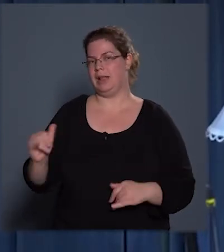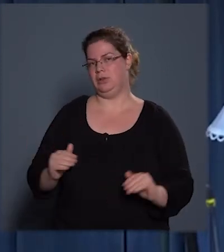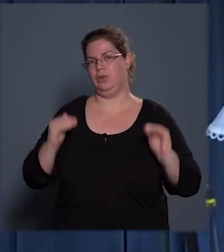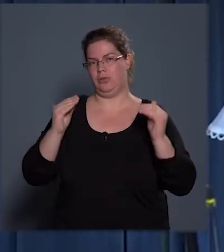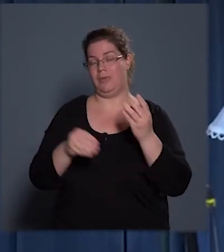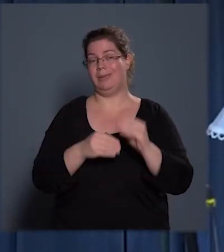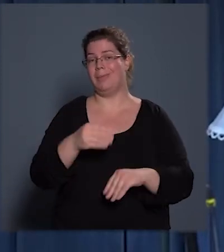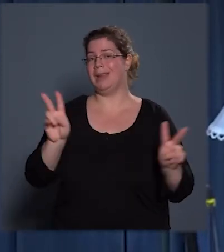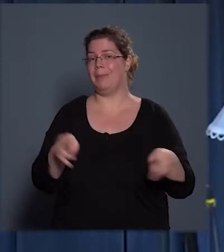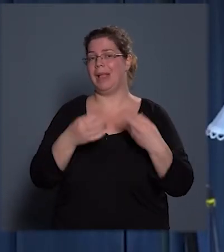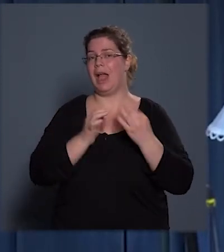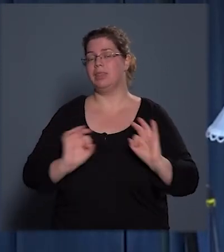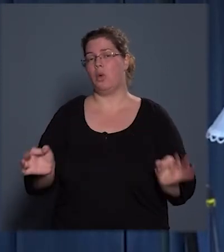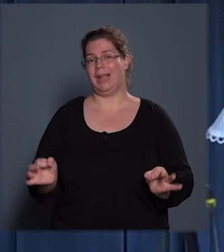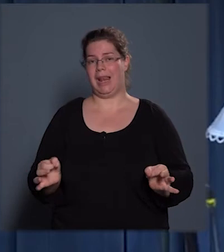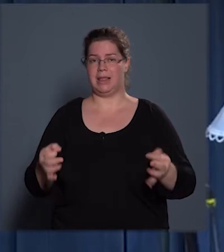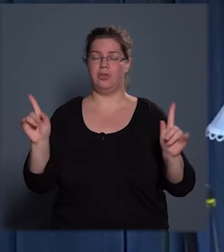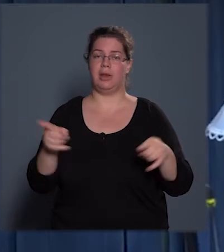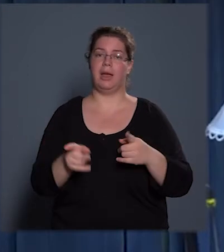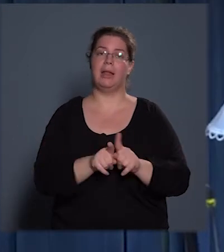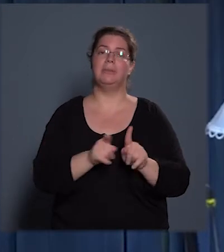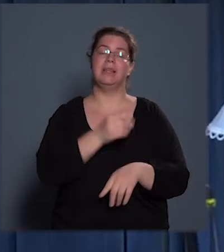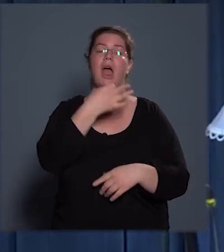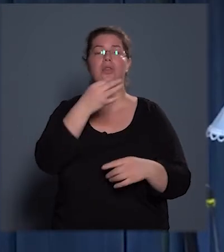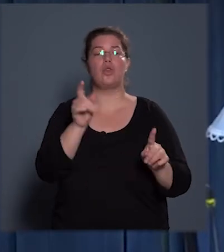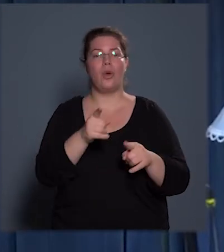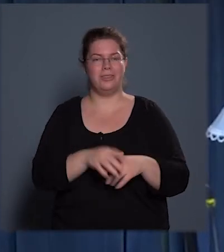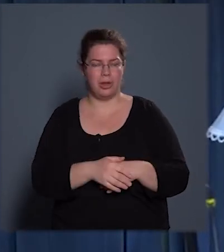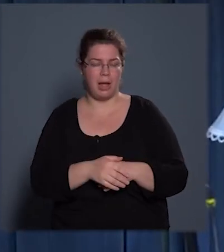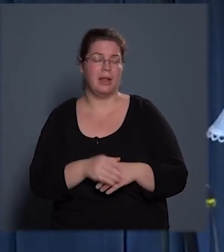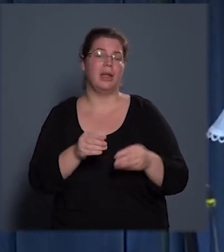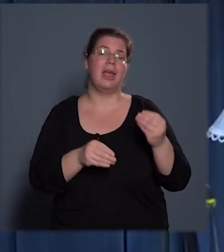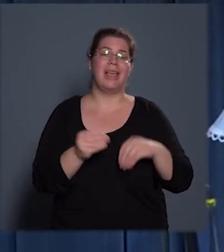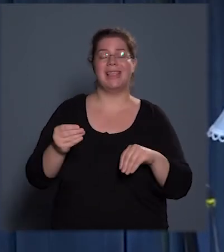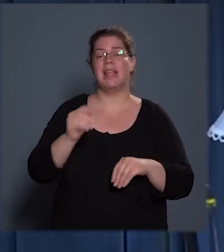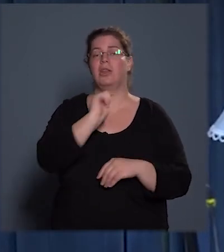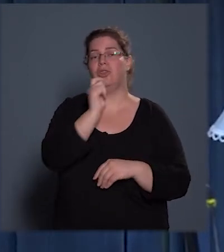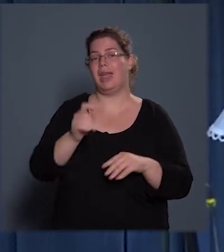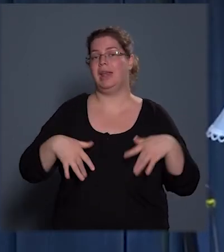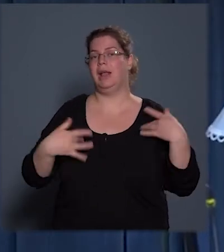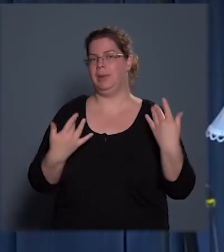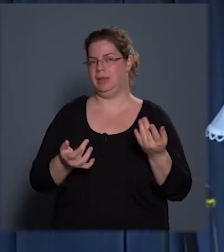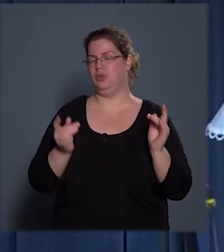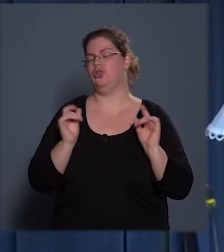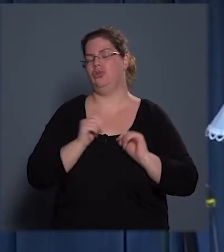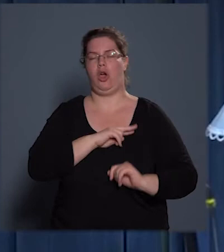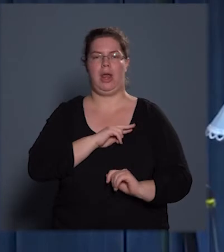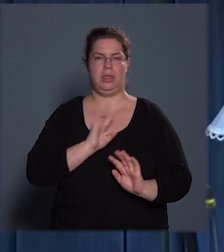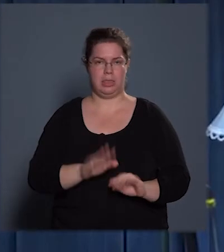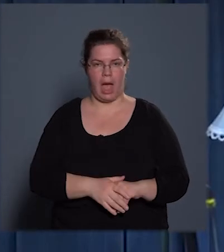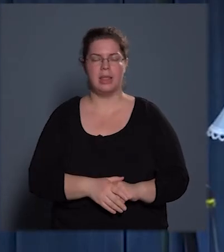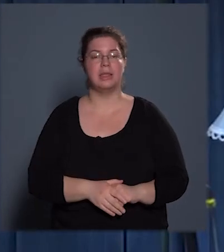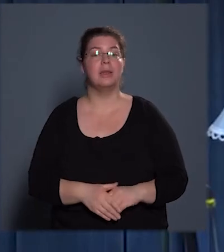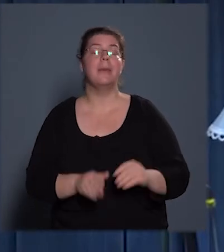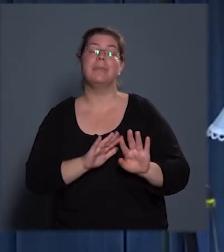nem kell tökéletesen énekelni, mint a szólistáknak, ezért a sikerélmény is sokkal garantáltabb.